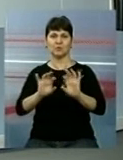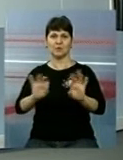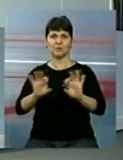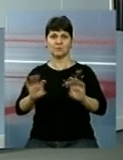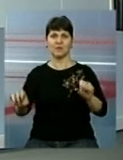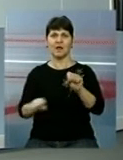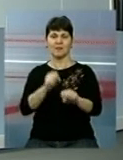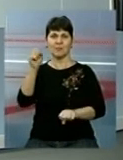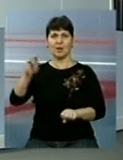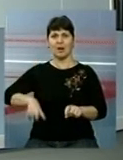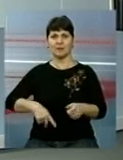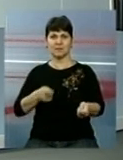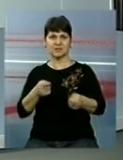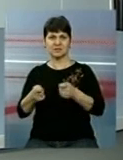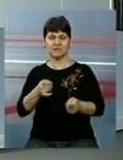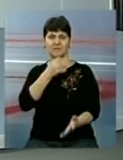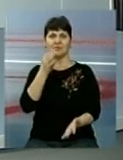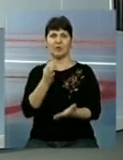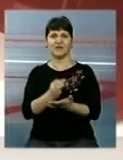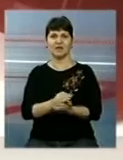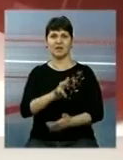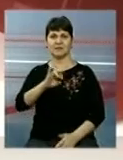про адміністративну і кримінальну відповідальність.